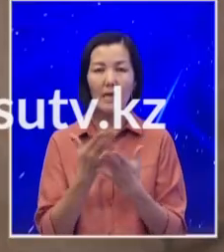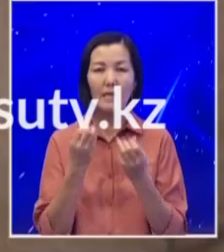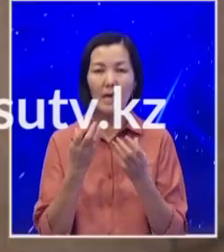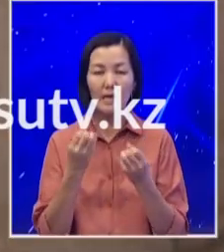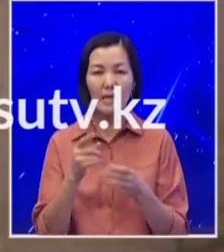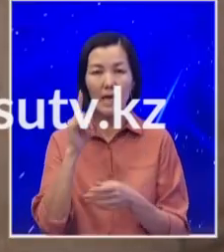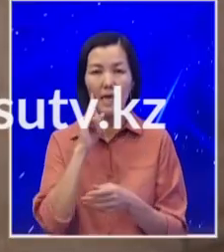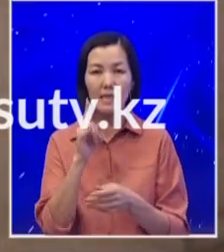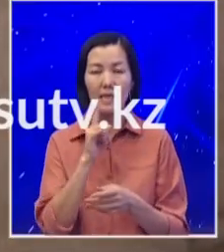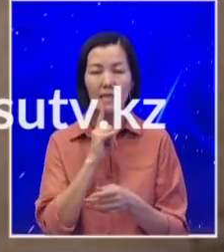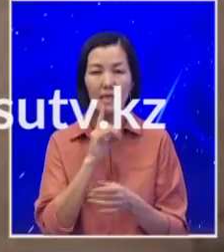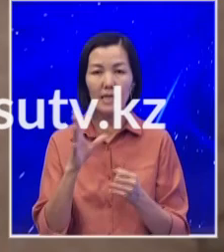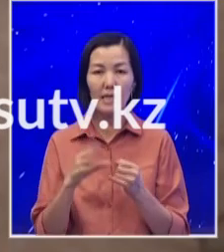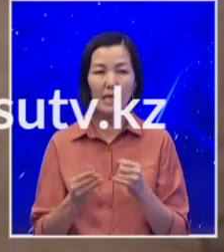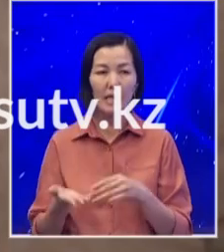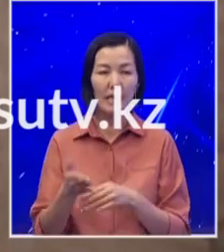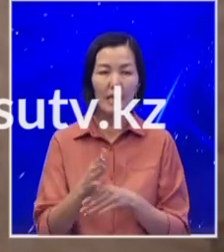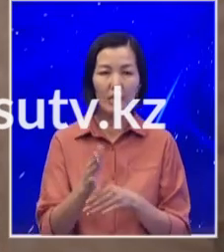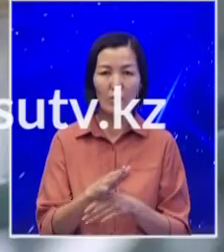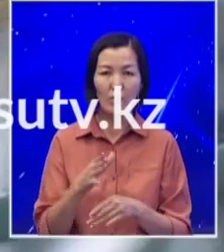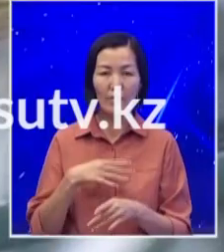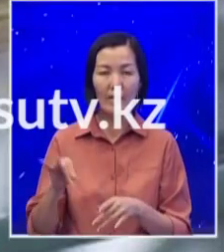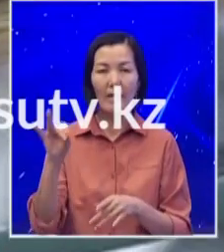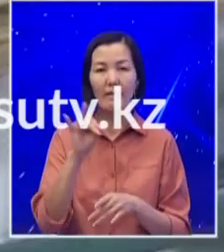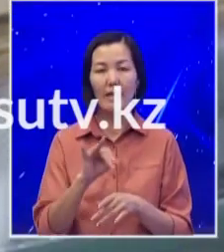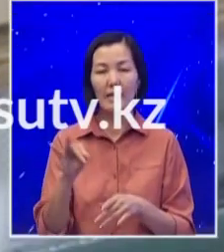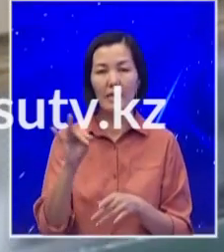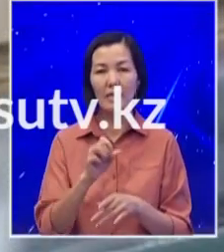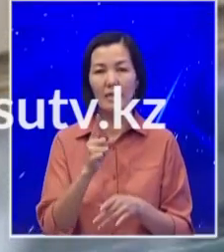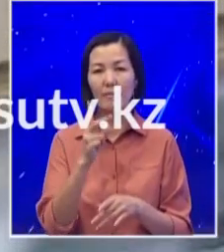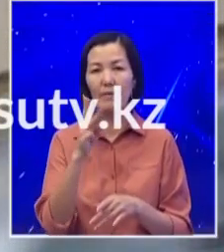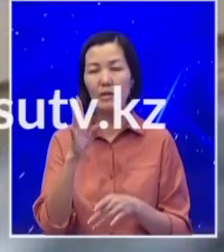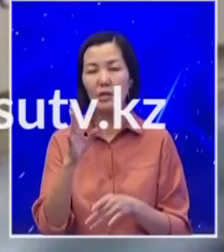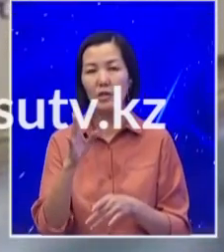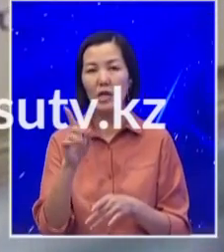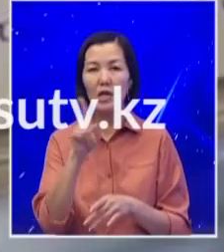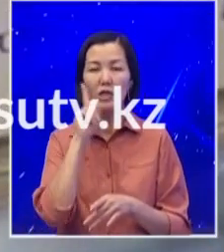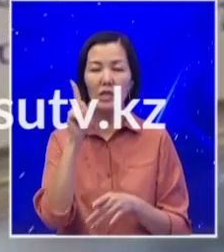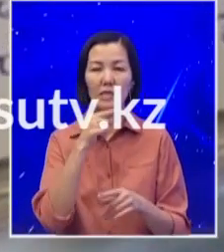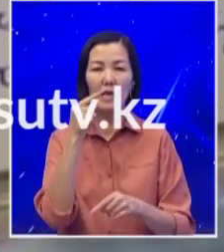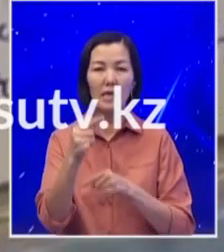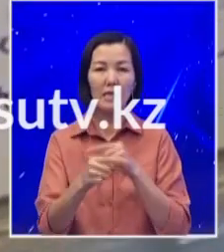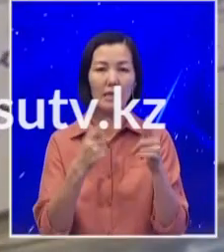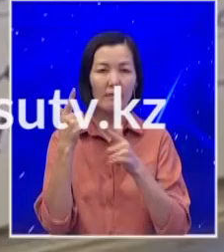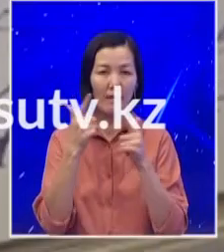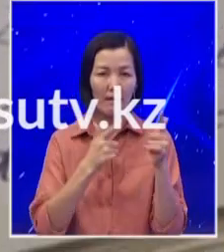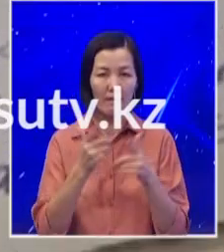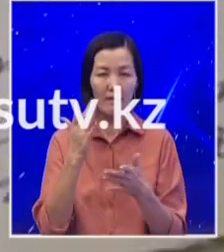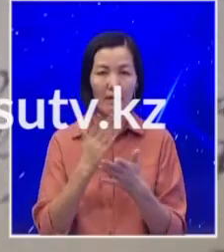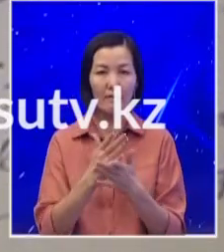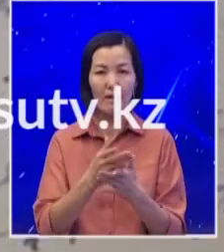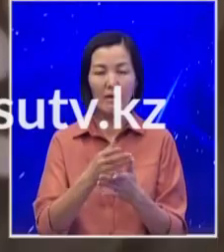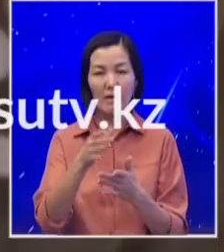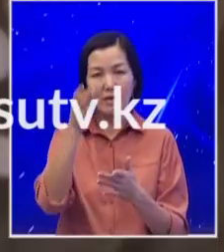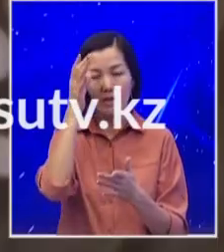ол қазақстандық этнографтардың, археологтардың, тарихшылардың бірнеше буынын даярлады. Ғылыми еңбектерінің бірқатары